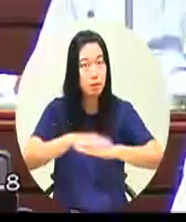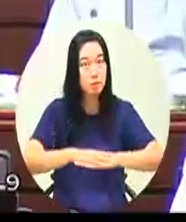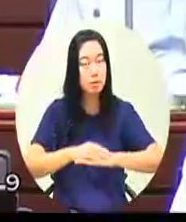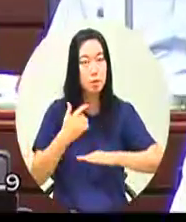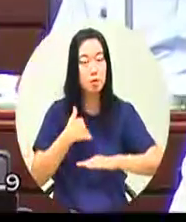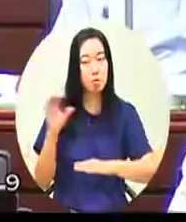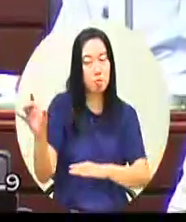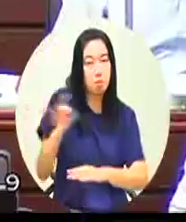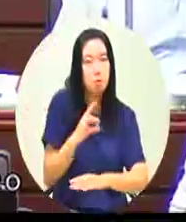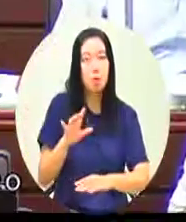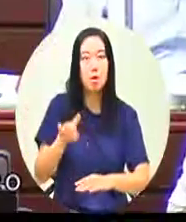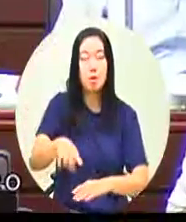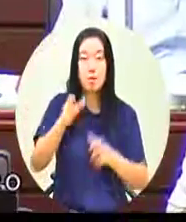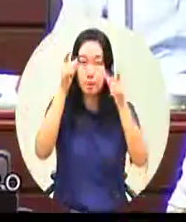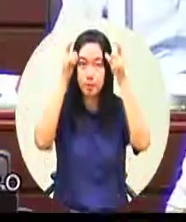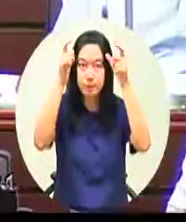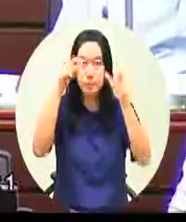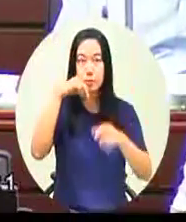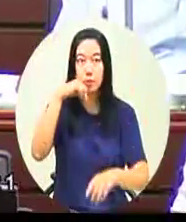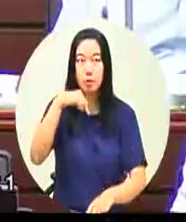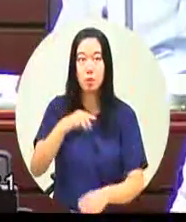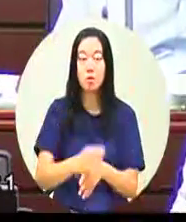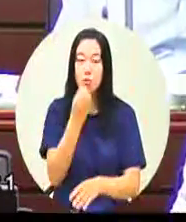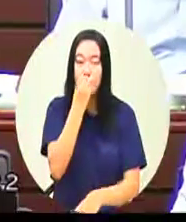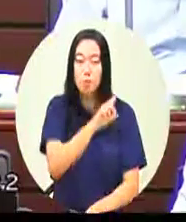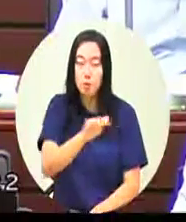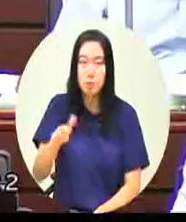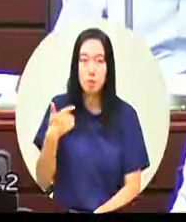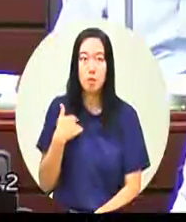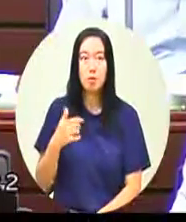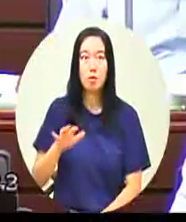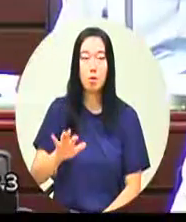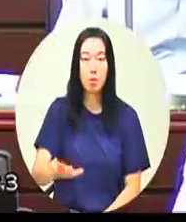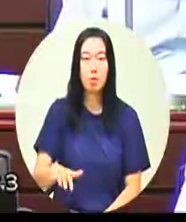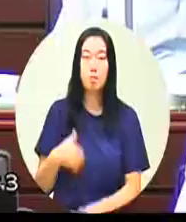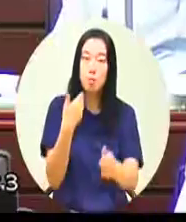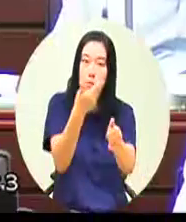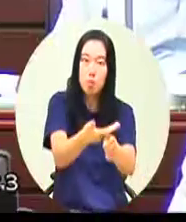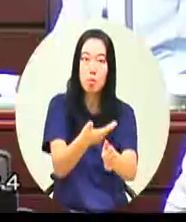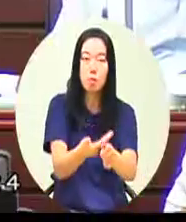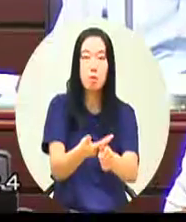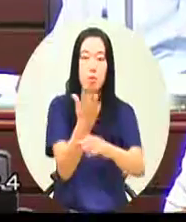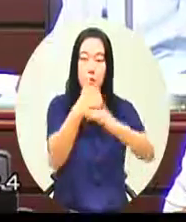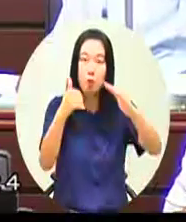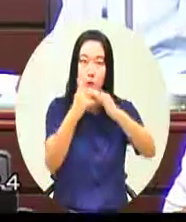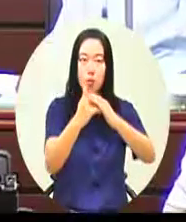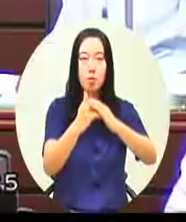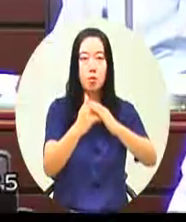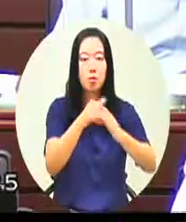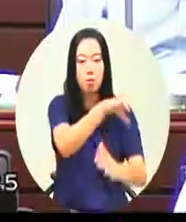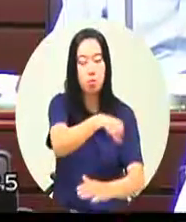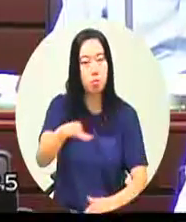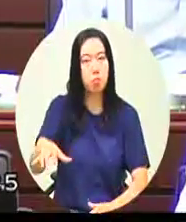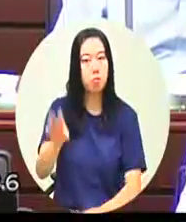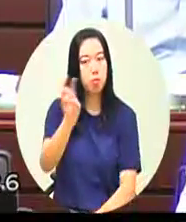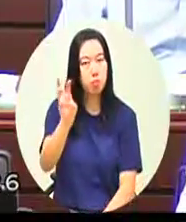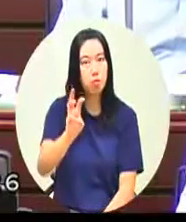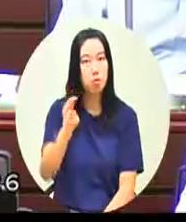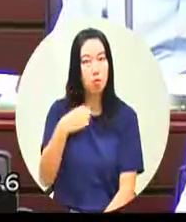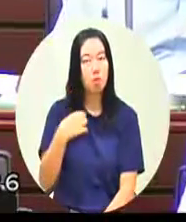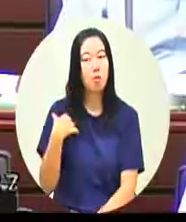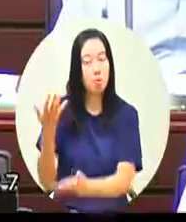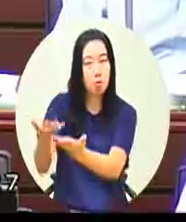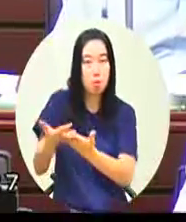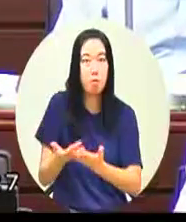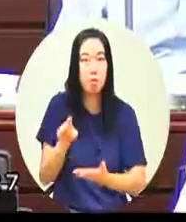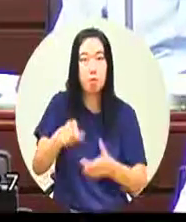个在地食材的作业，按有30间的一个各中小学校的学生来索取， 就是讲在地食